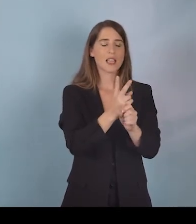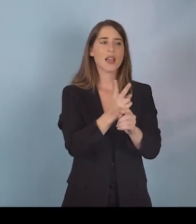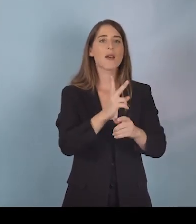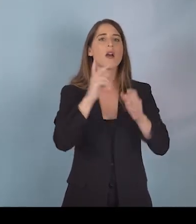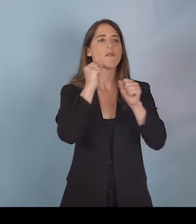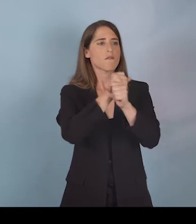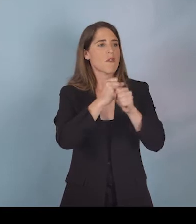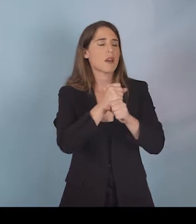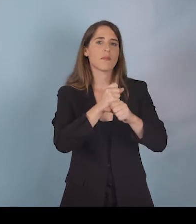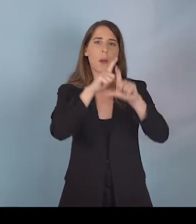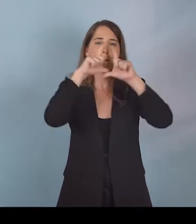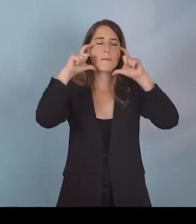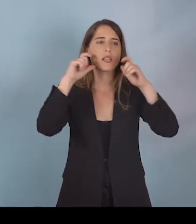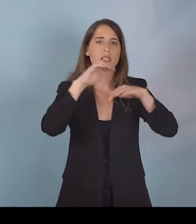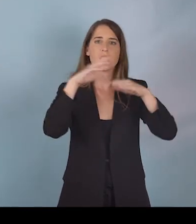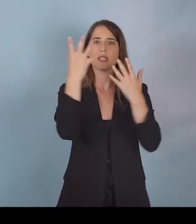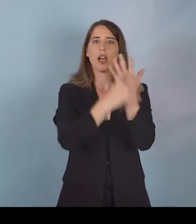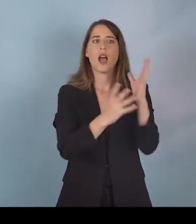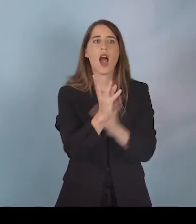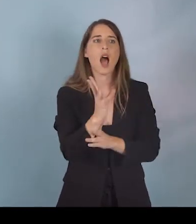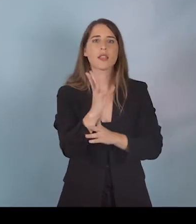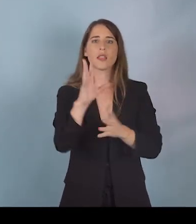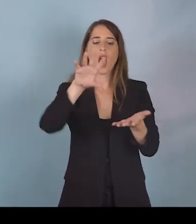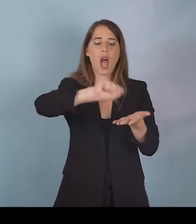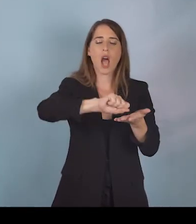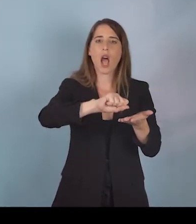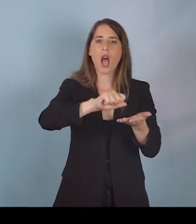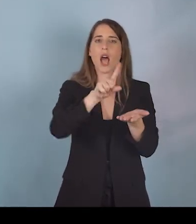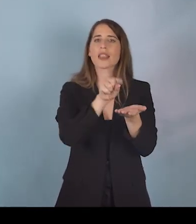υλικό, μάσκες, γάντια, αντισηπτικά.